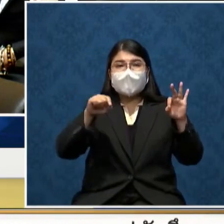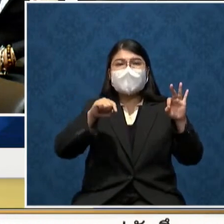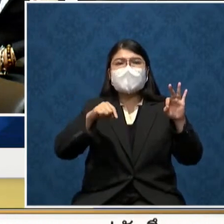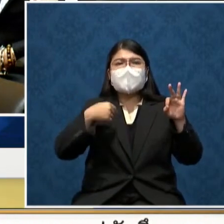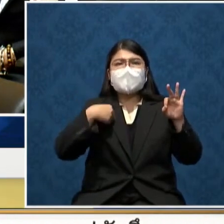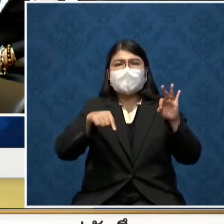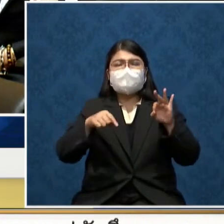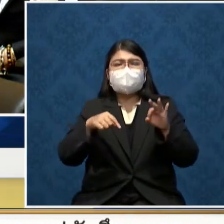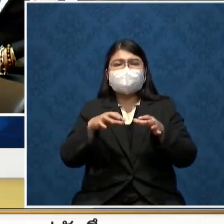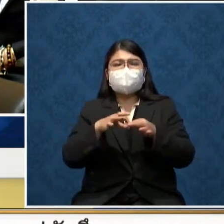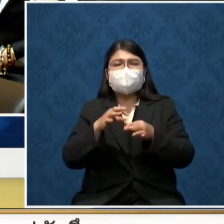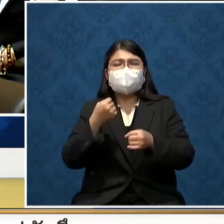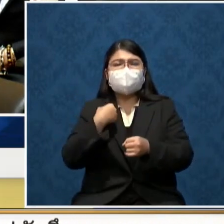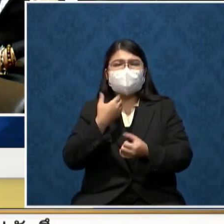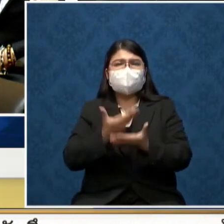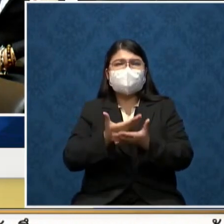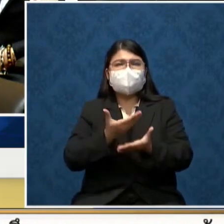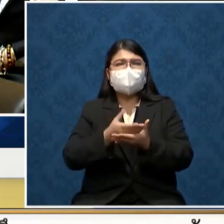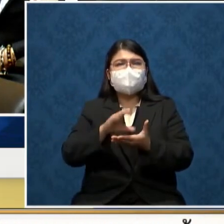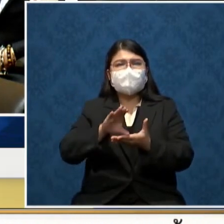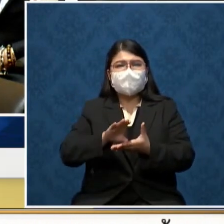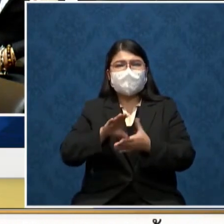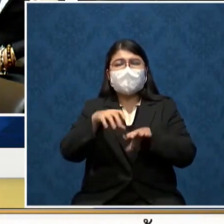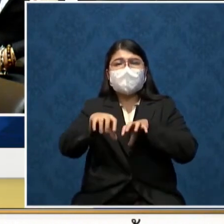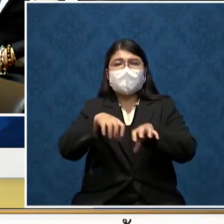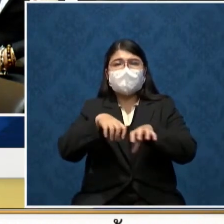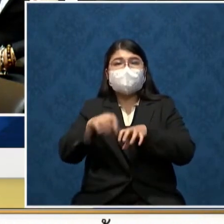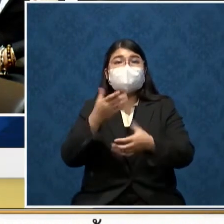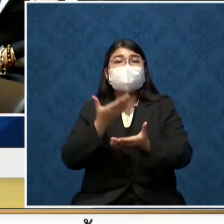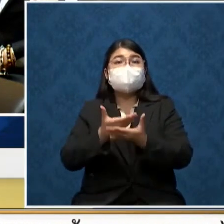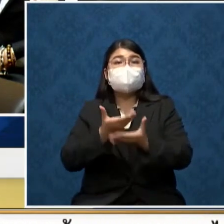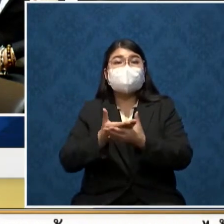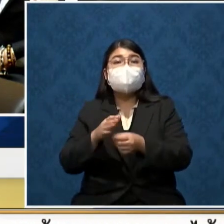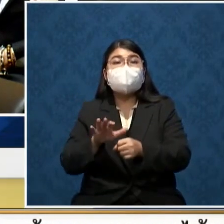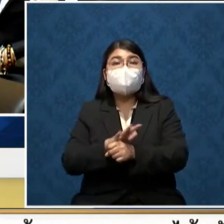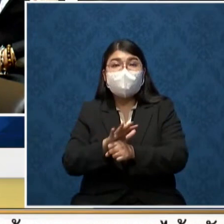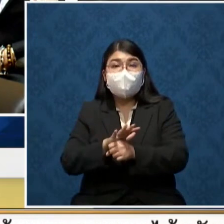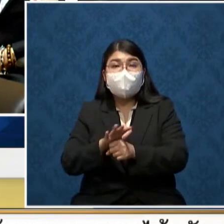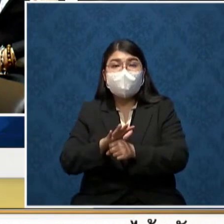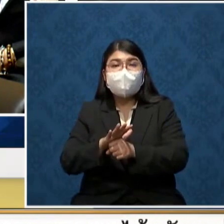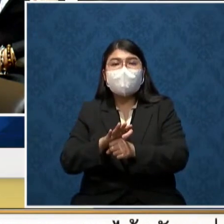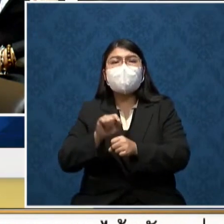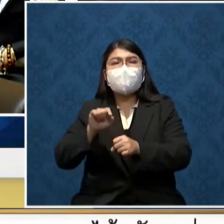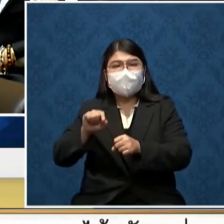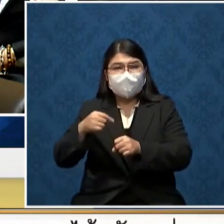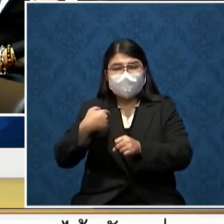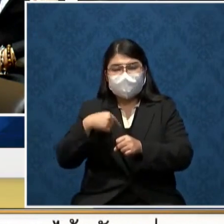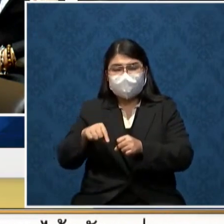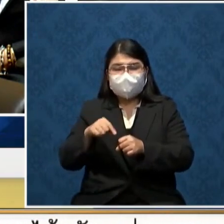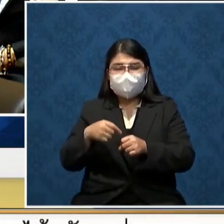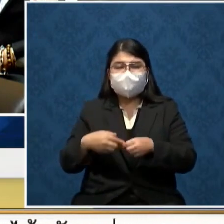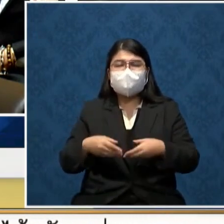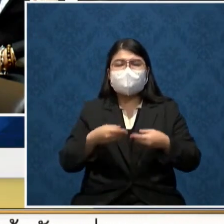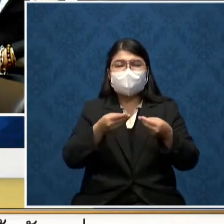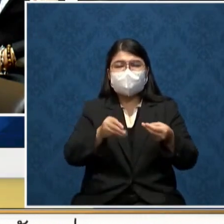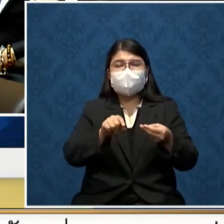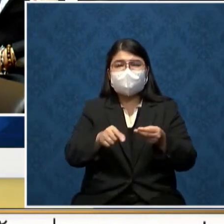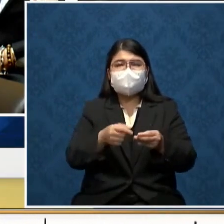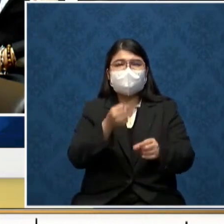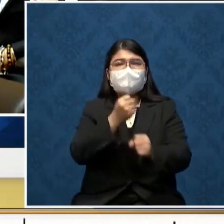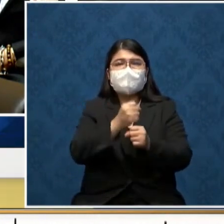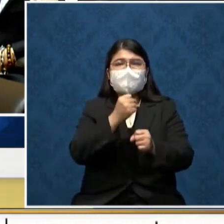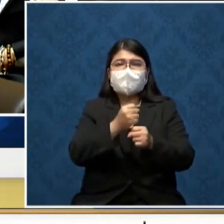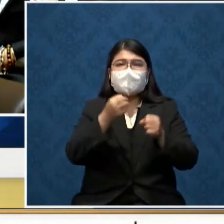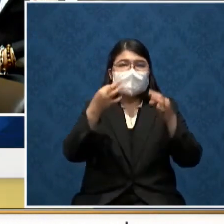สำนักงบประมาณได้จัดเงินให้อย่างเพียงพอในการที่จะดำรงไว้ซึ่งความอิสระของหน่วยรับงบประมาณ